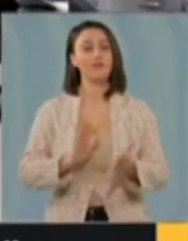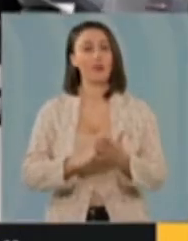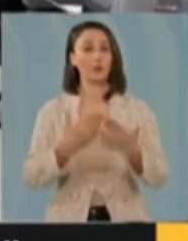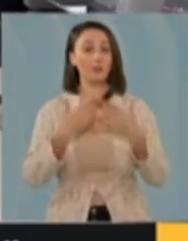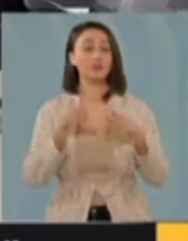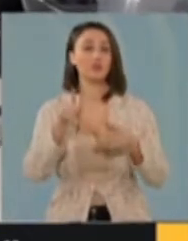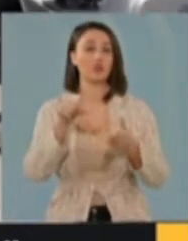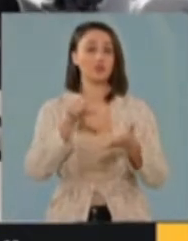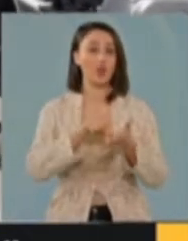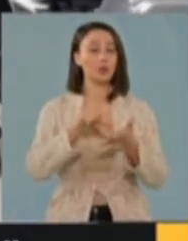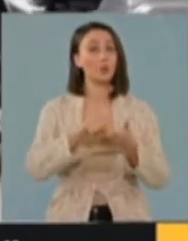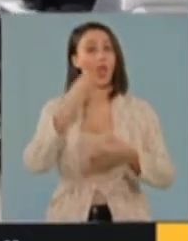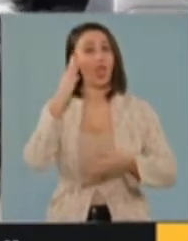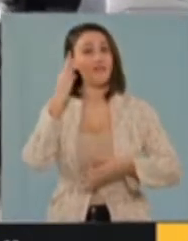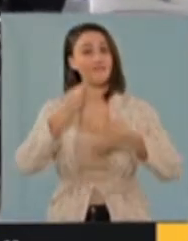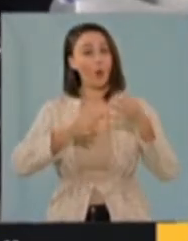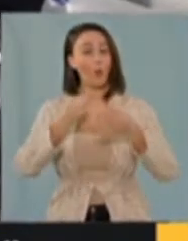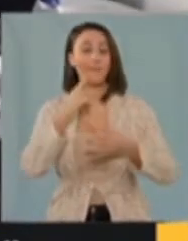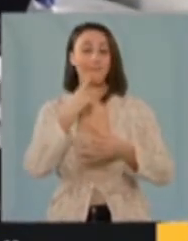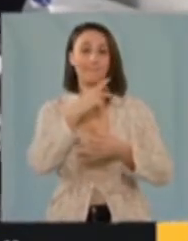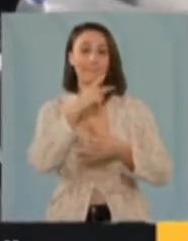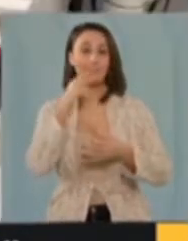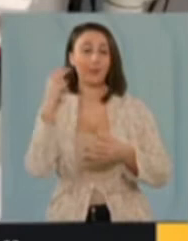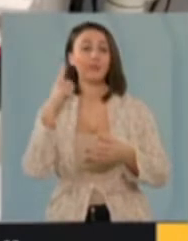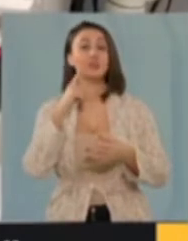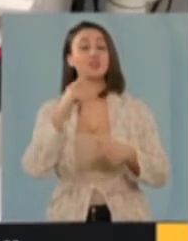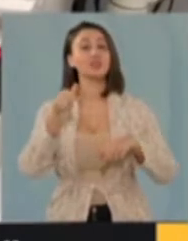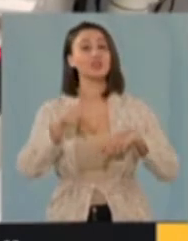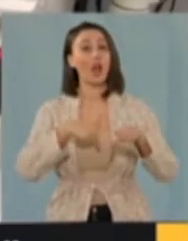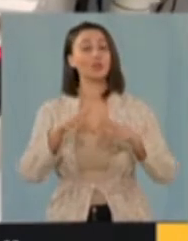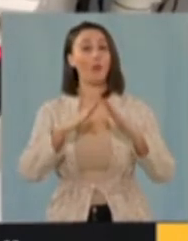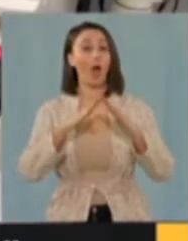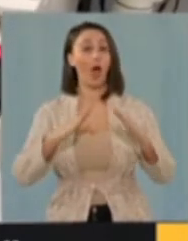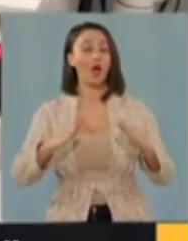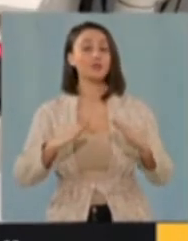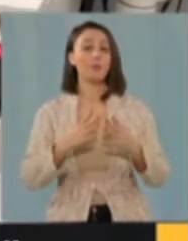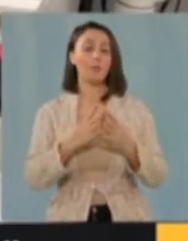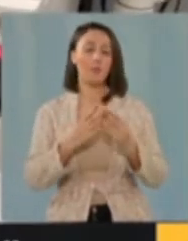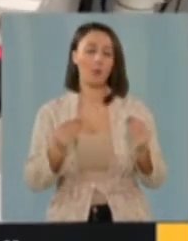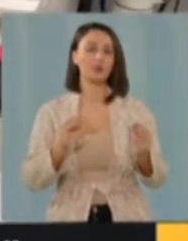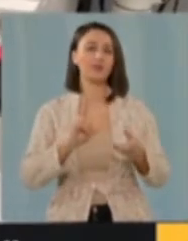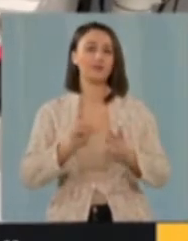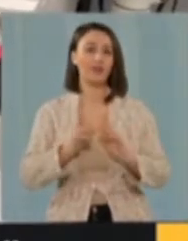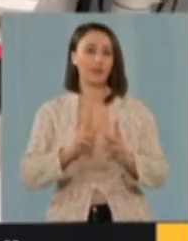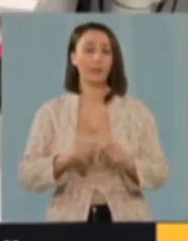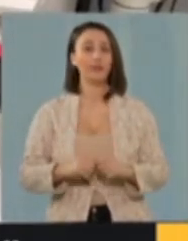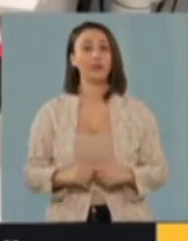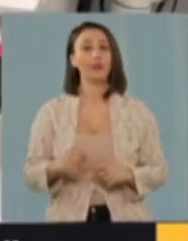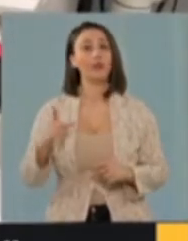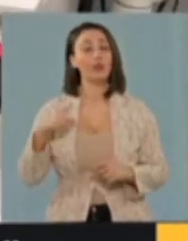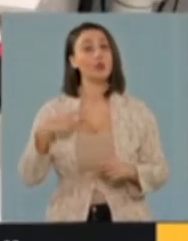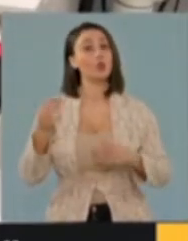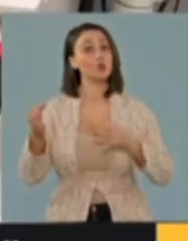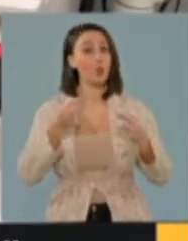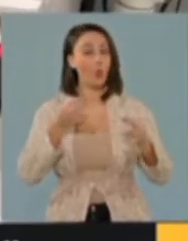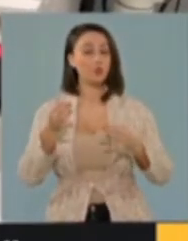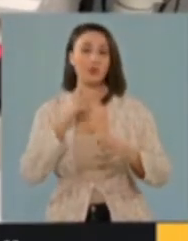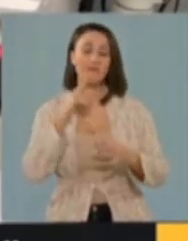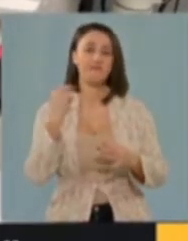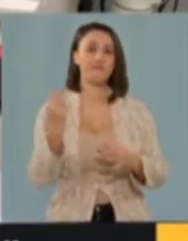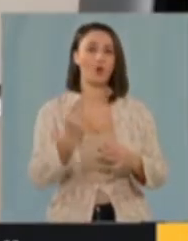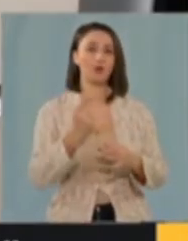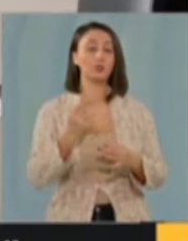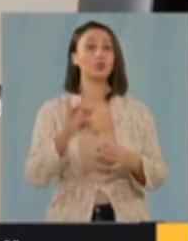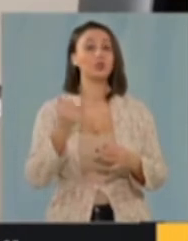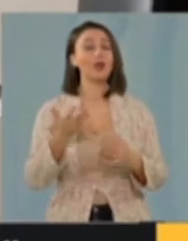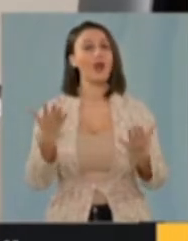aceste centre de evaluare care ne permit să tratăm la domiciliu un număr cât mai mare de pacienți este o soluție bună